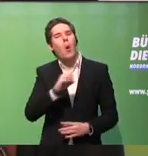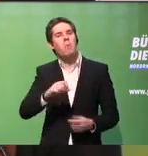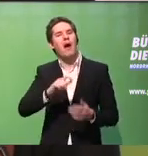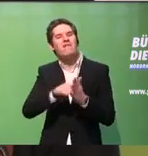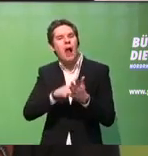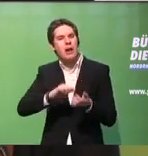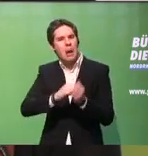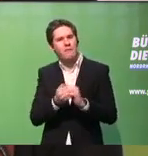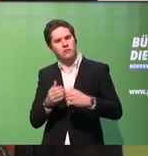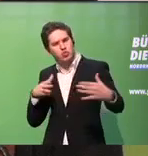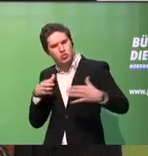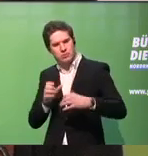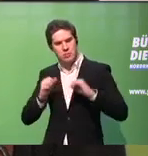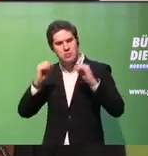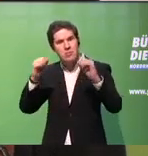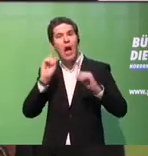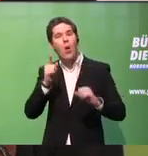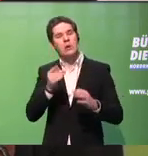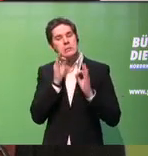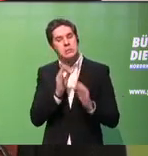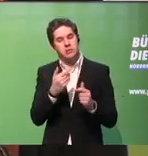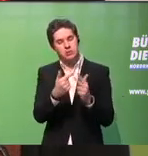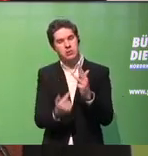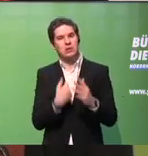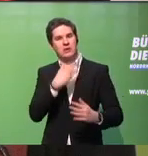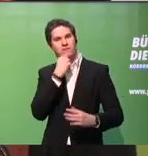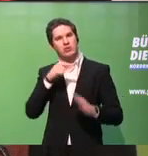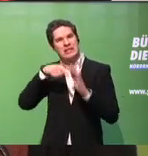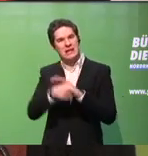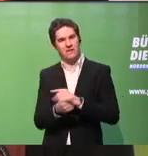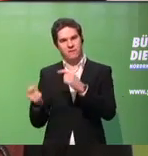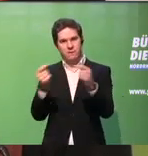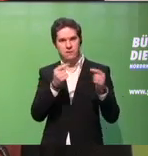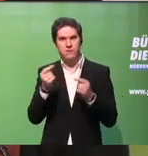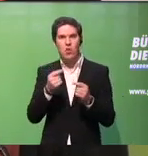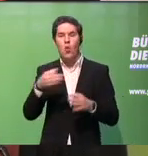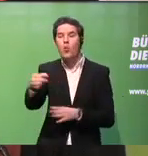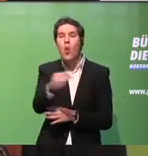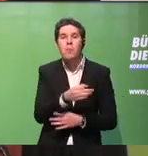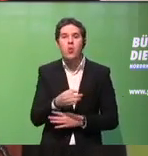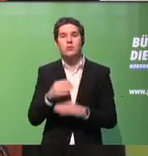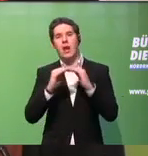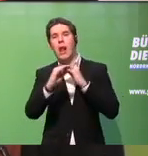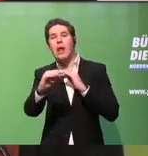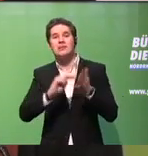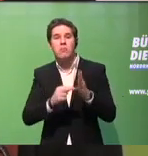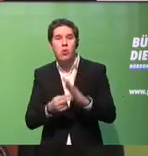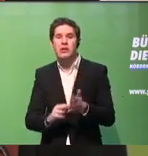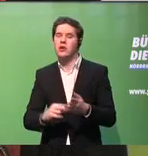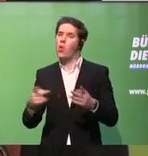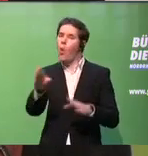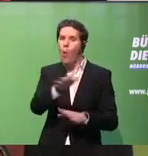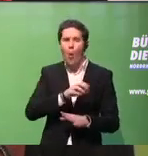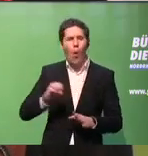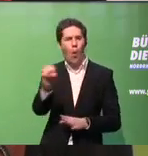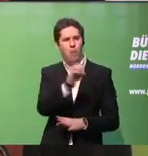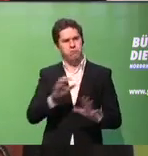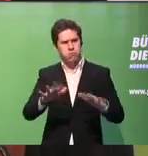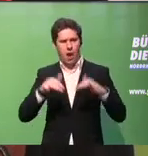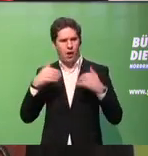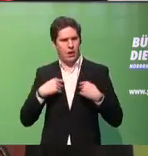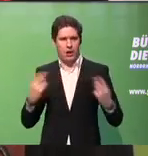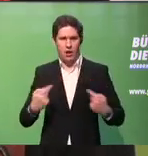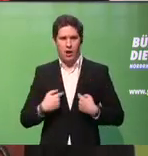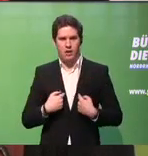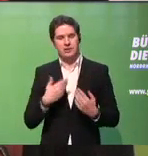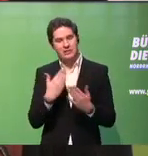über ganz konkrete Fragen führen, von der Ebene der Kommunen über die Landespolitik bis hin zur europäischen Bühne. Deshalb will ich mich im Februar